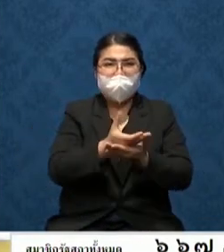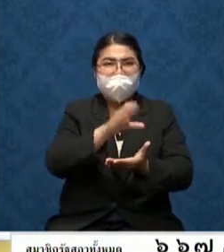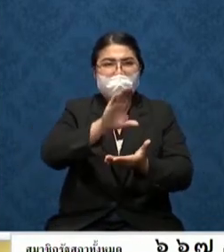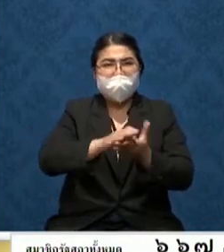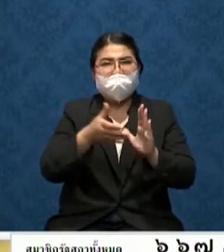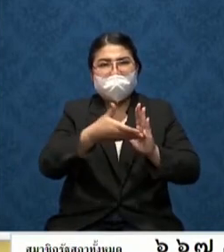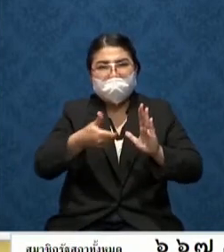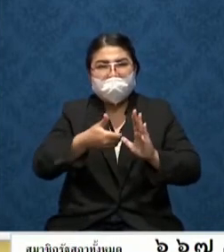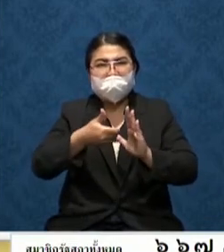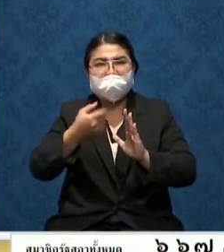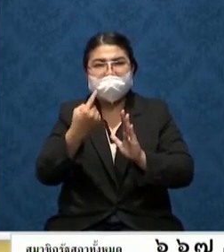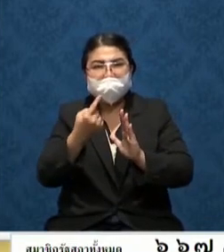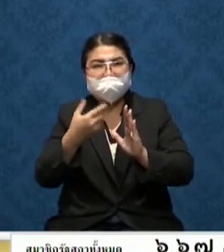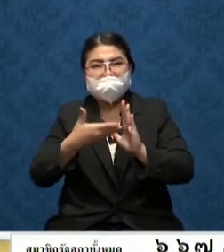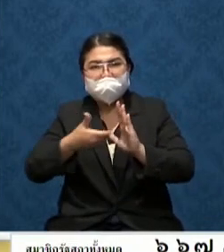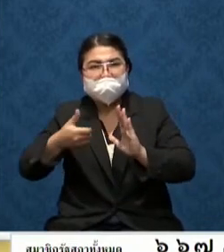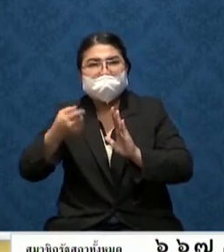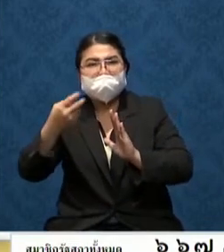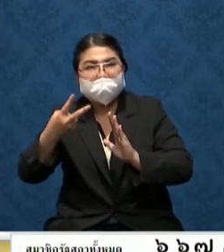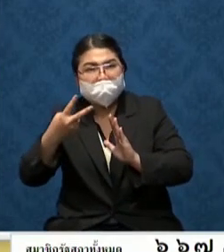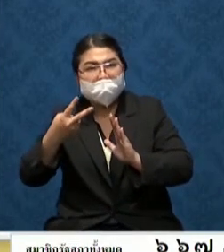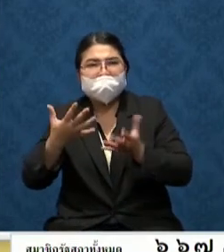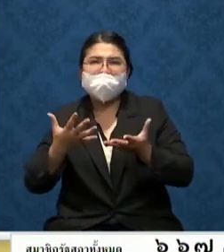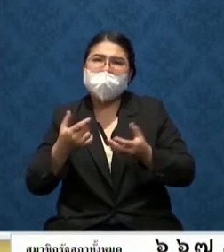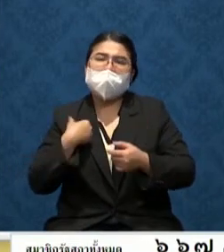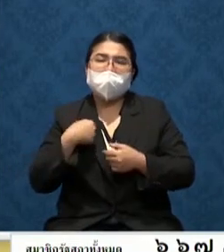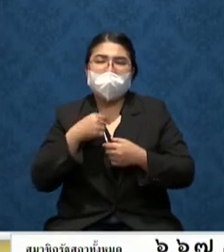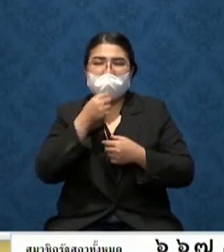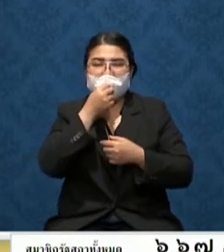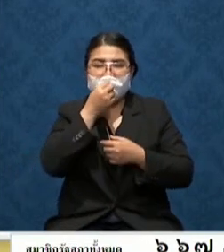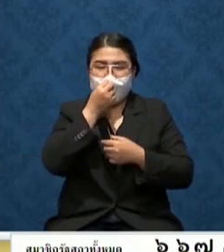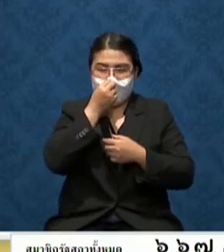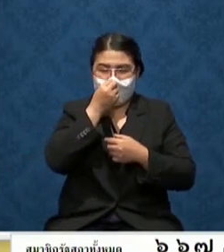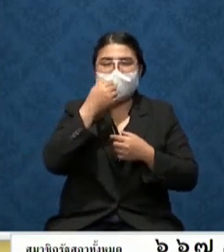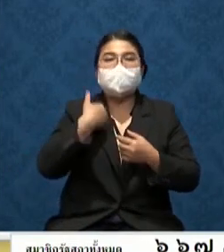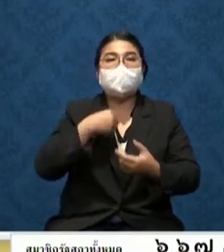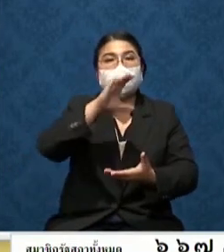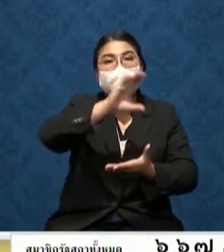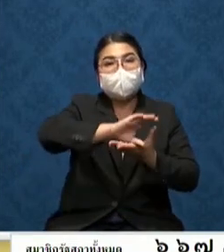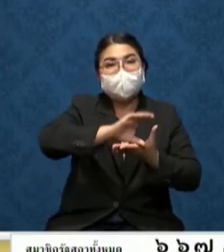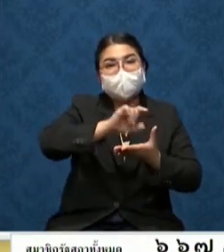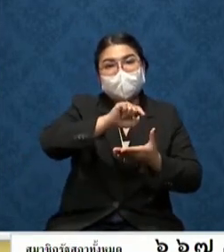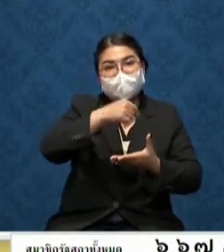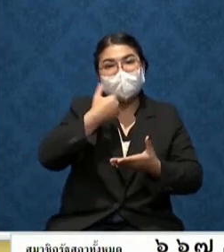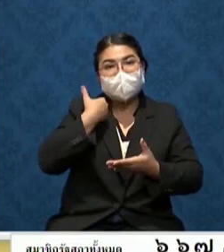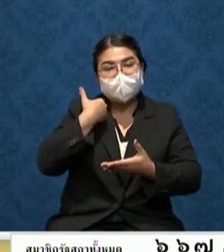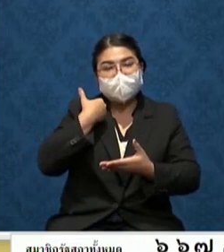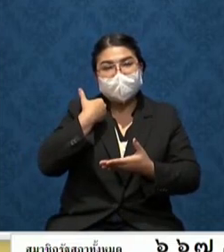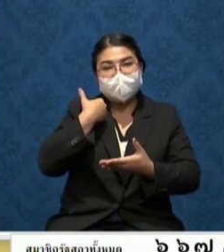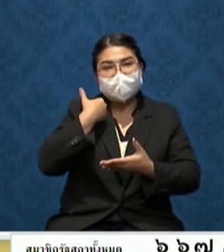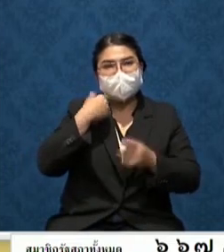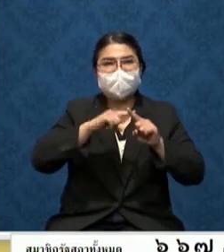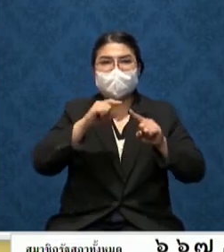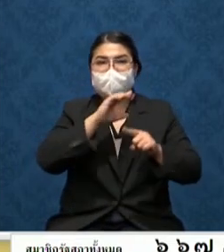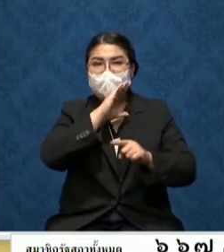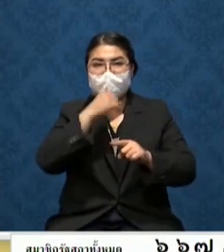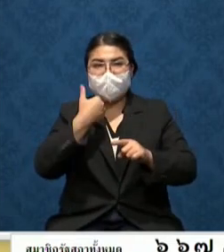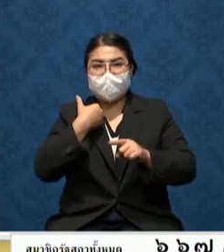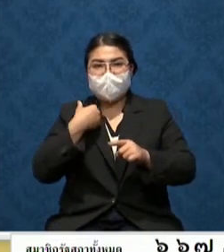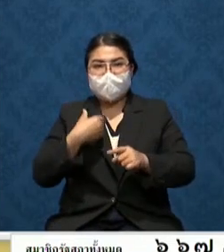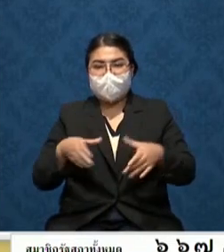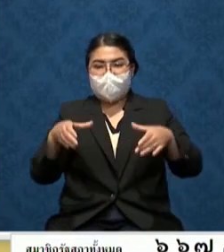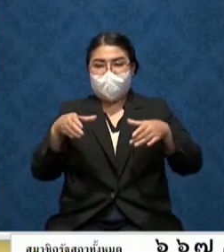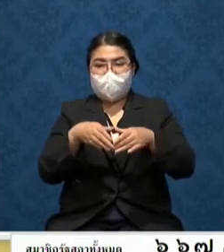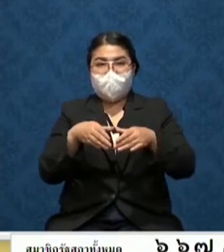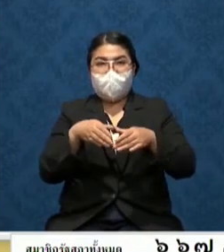เพรอะไรเพระว่า องคกวชาชีพเขากมีที่มาของ pluginแต่ขณะเดีวกันพอตั้งองคกรขึ้น